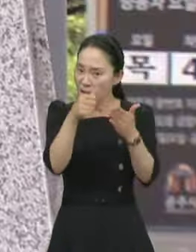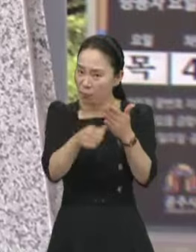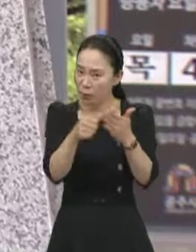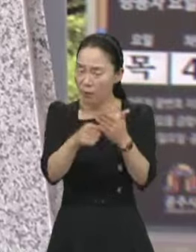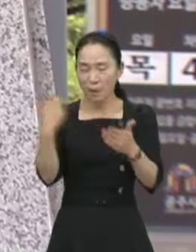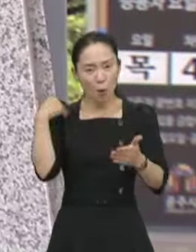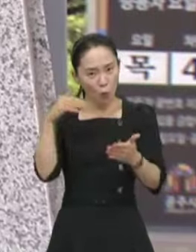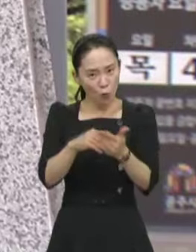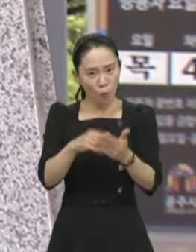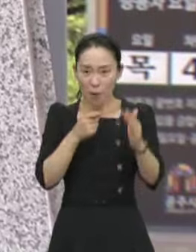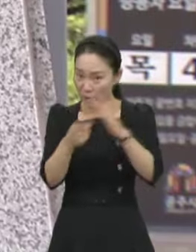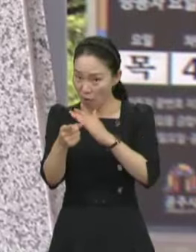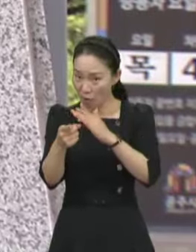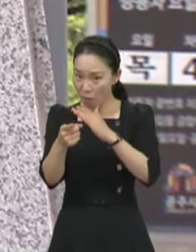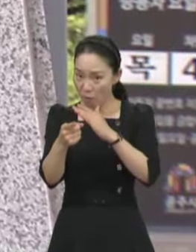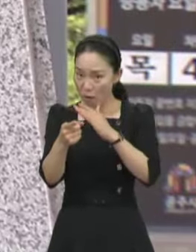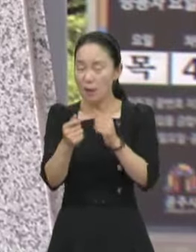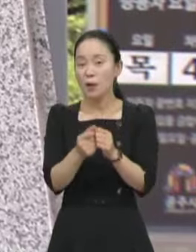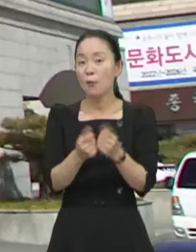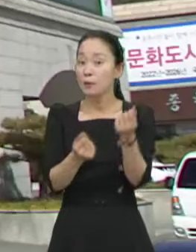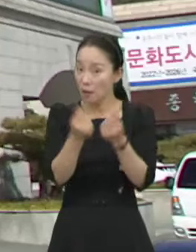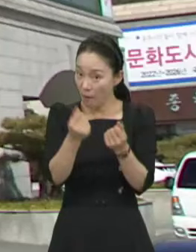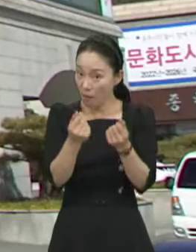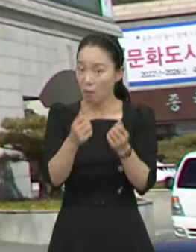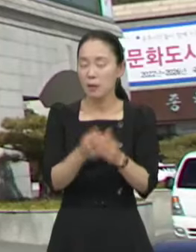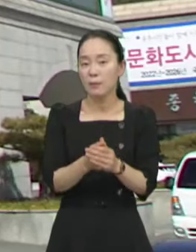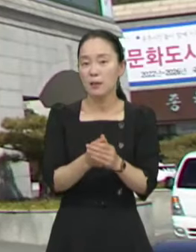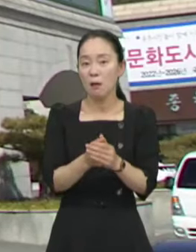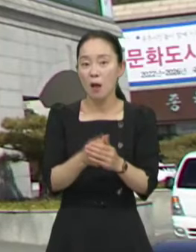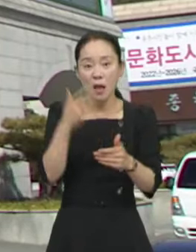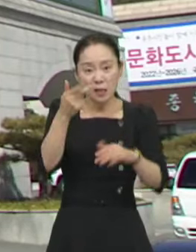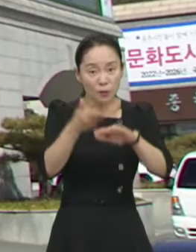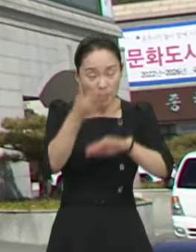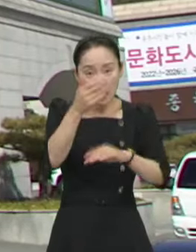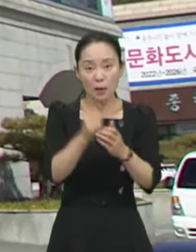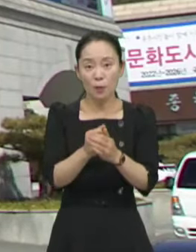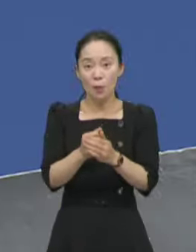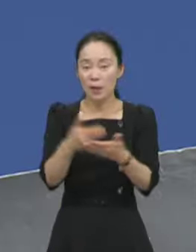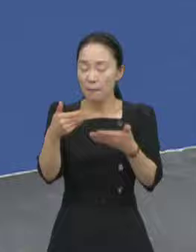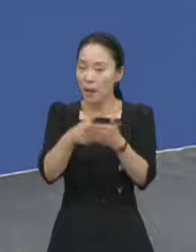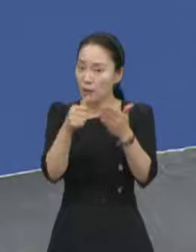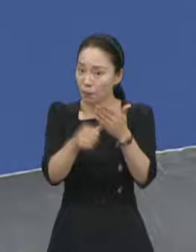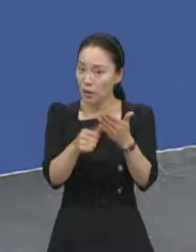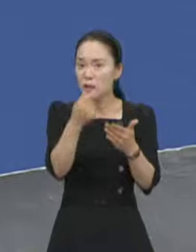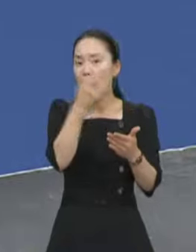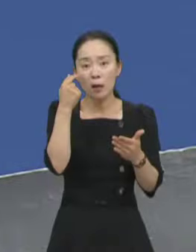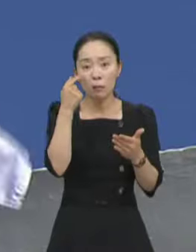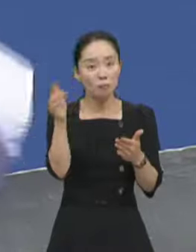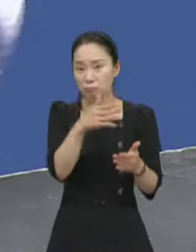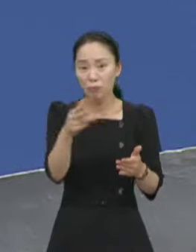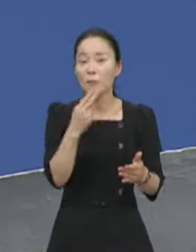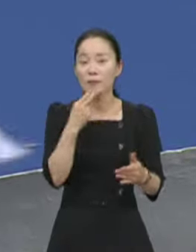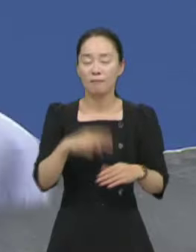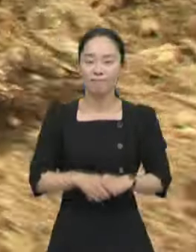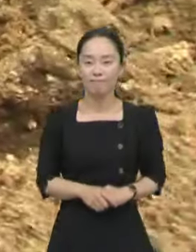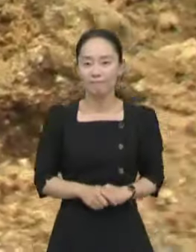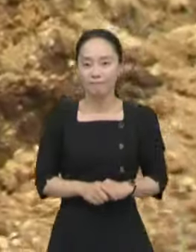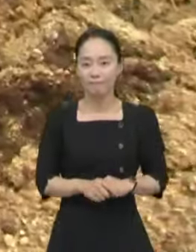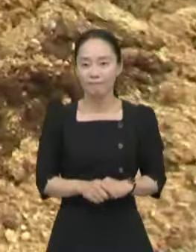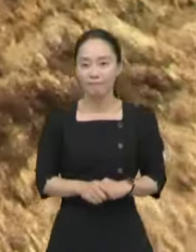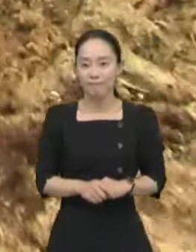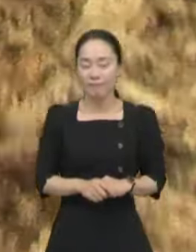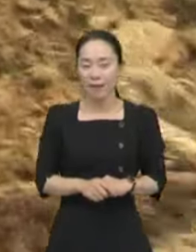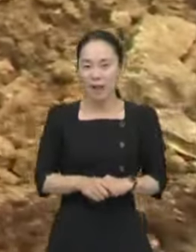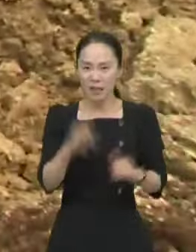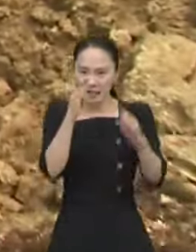원상복구 명령 등 조치를 취할 수 있다면서도 일주일 넘게 폐기물인지 확인조차 하지 않았습니다.